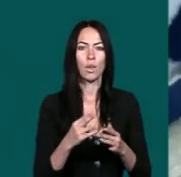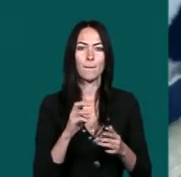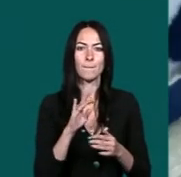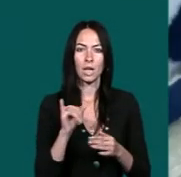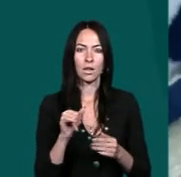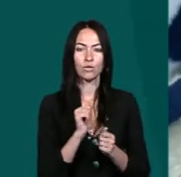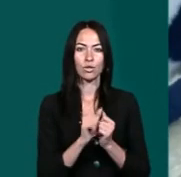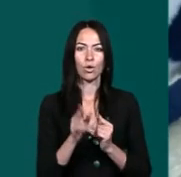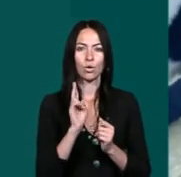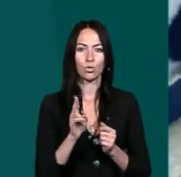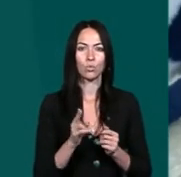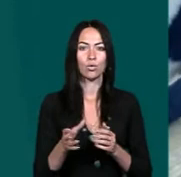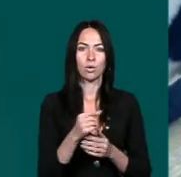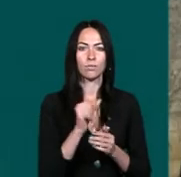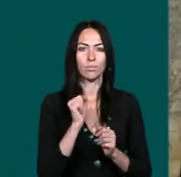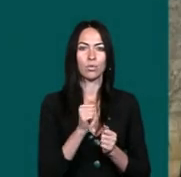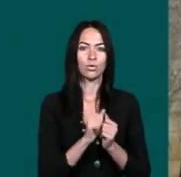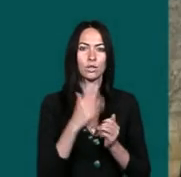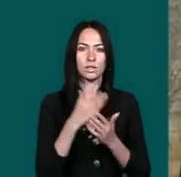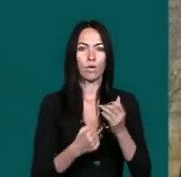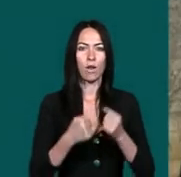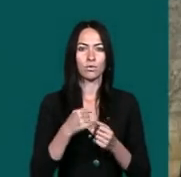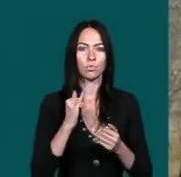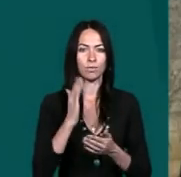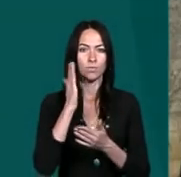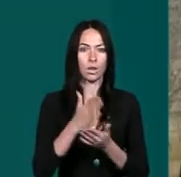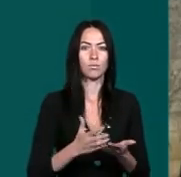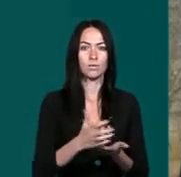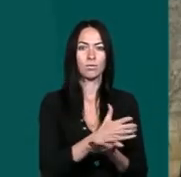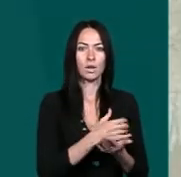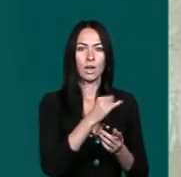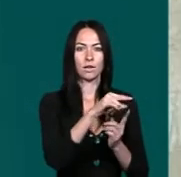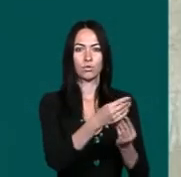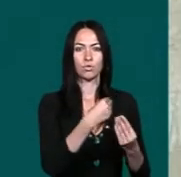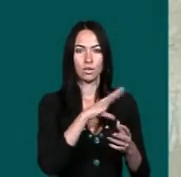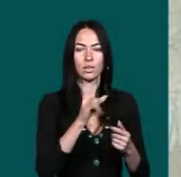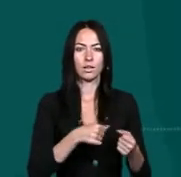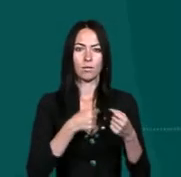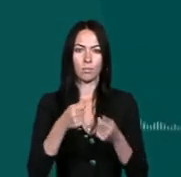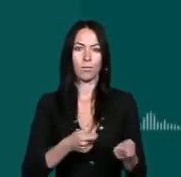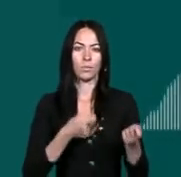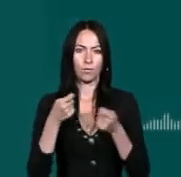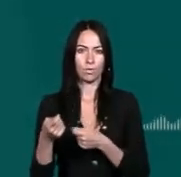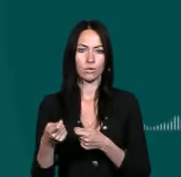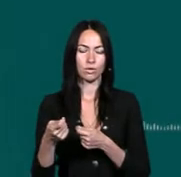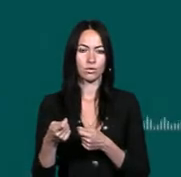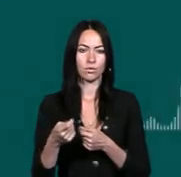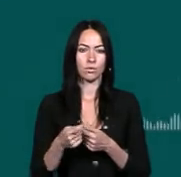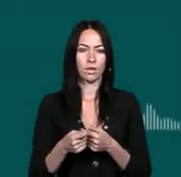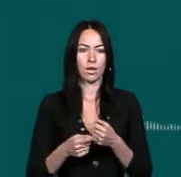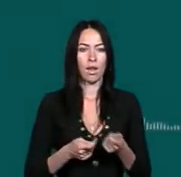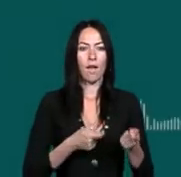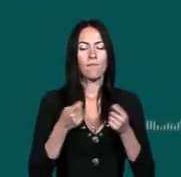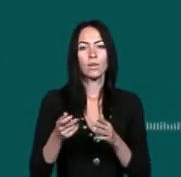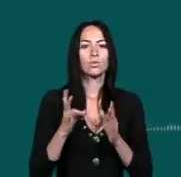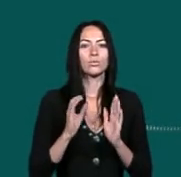Найчастіше хтось береться довести речі своєю автівкою, дорогою до Дворічної, збирає речі інших. Везуть не тільки з